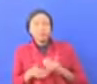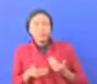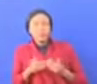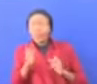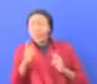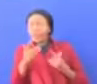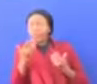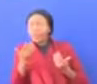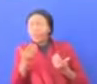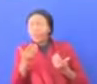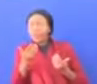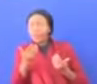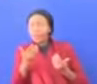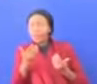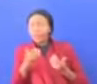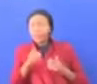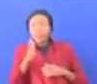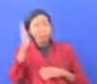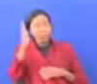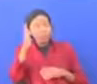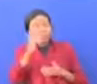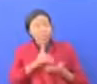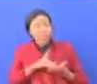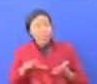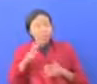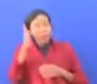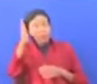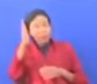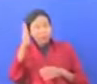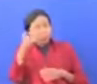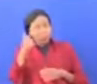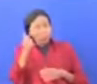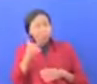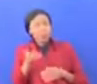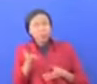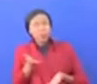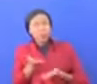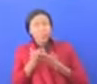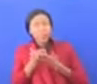Salaam, kwa kweli kile kiti moto kule kwenye jimbo langu ulisaidia